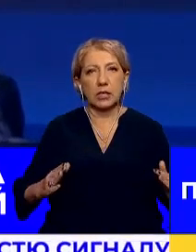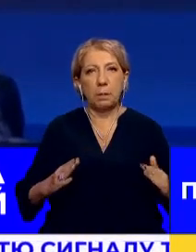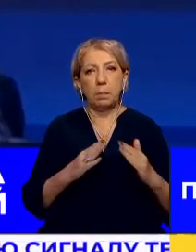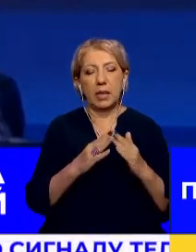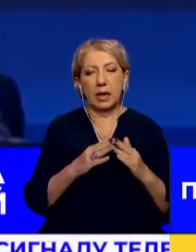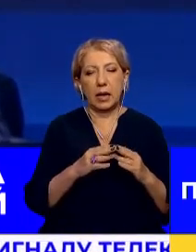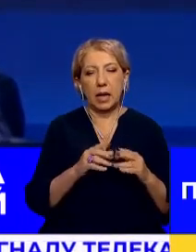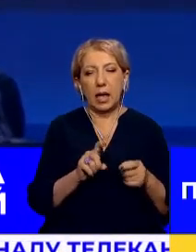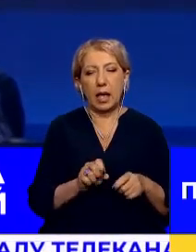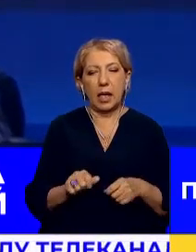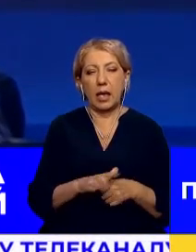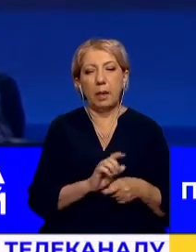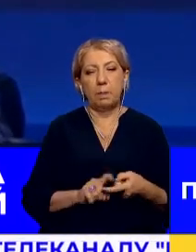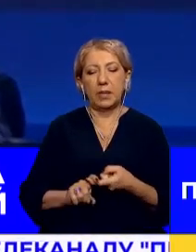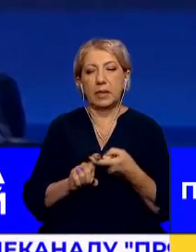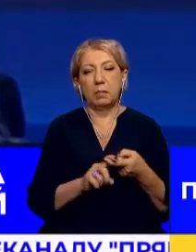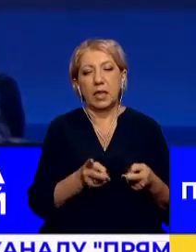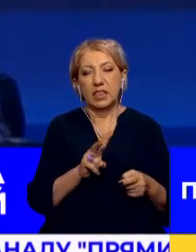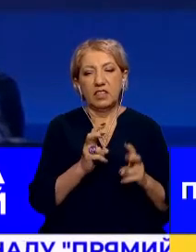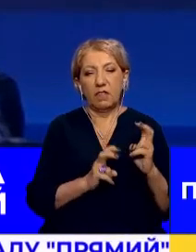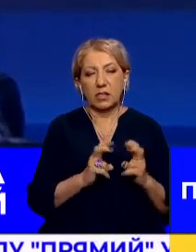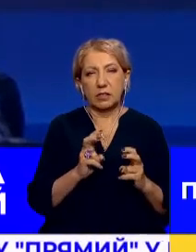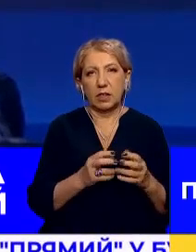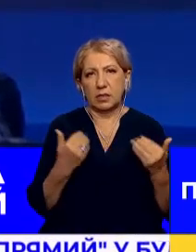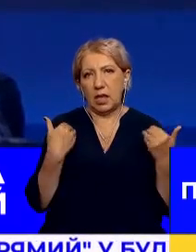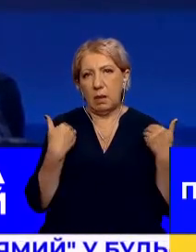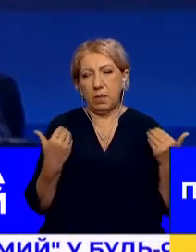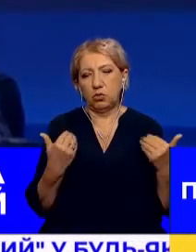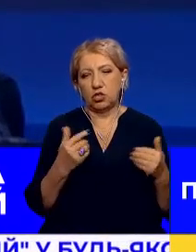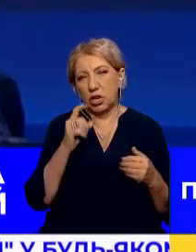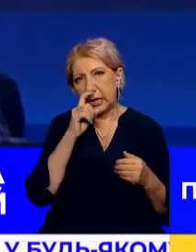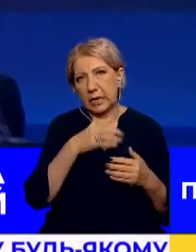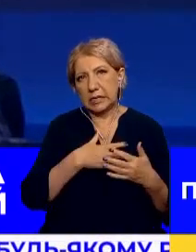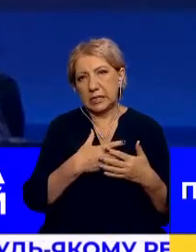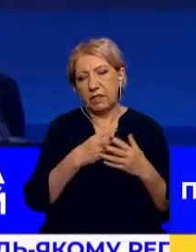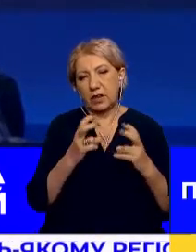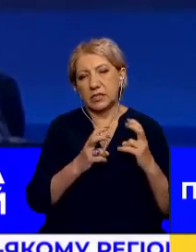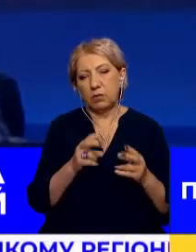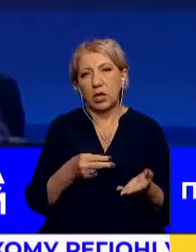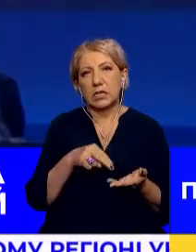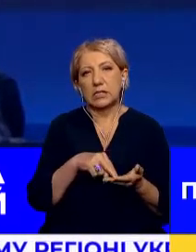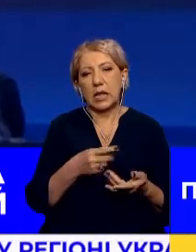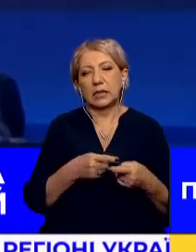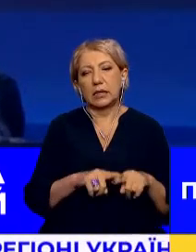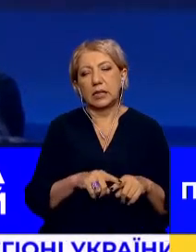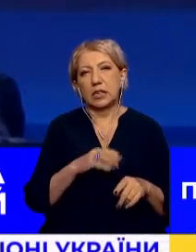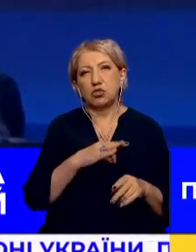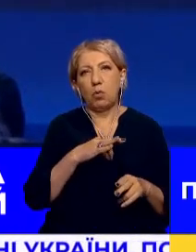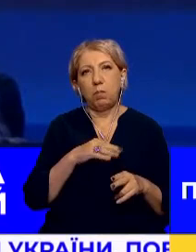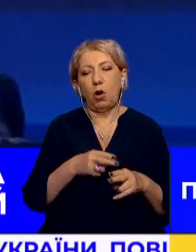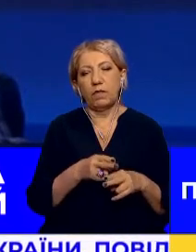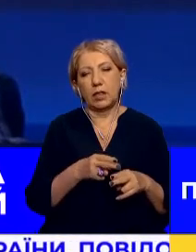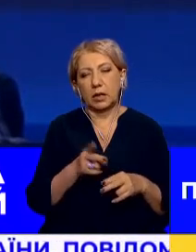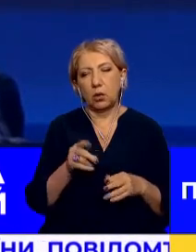епідемії два заводи, два найпотужніших кисневих заводи стали на технічну профілактику. На